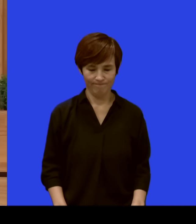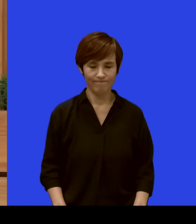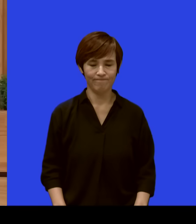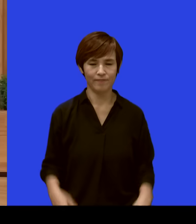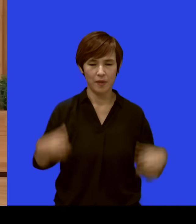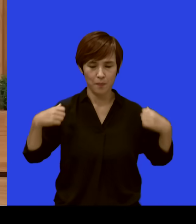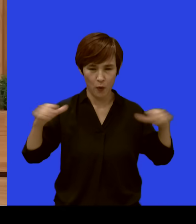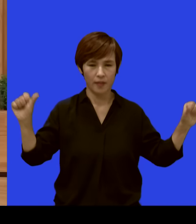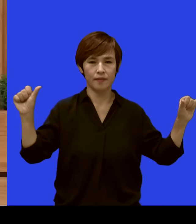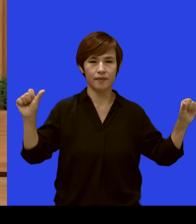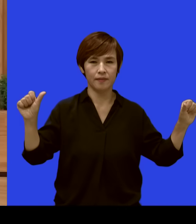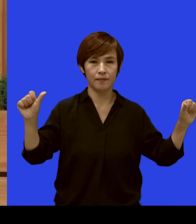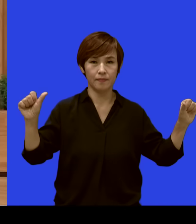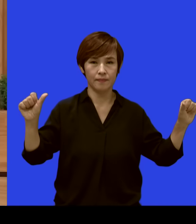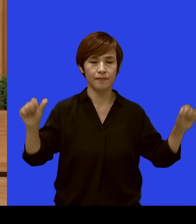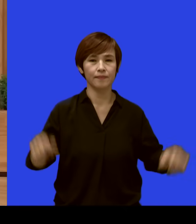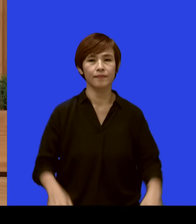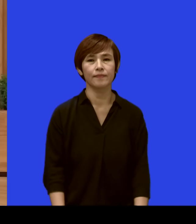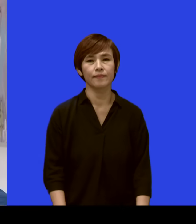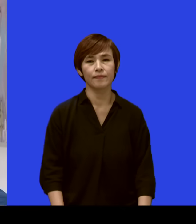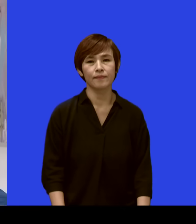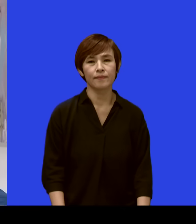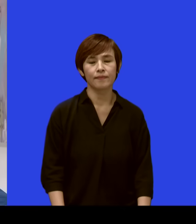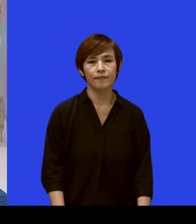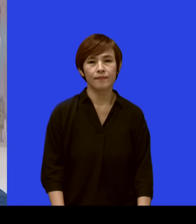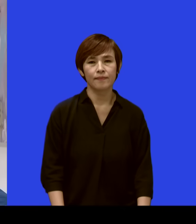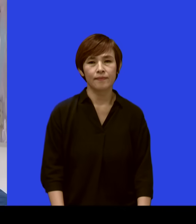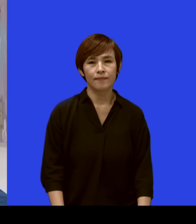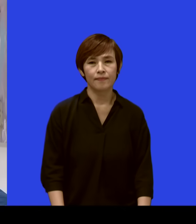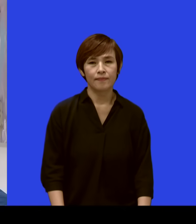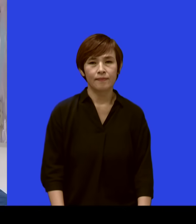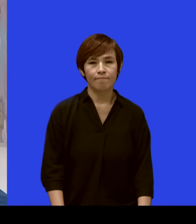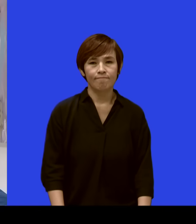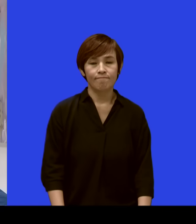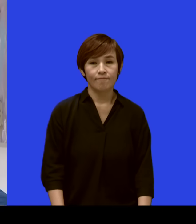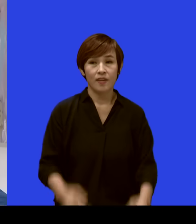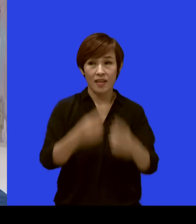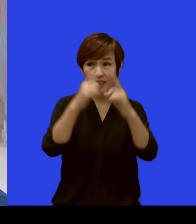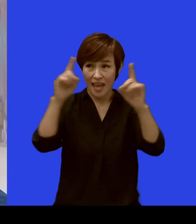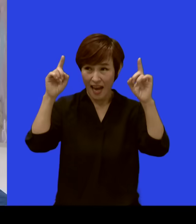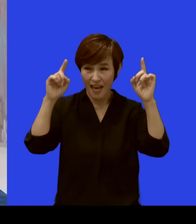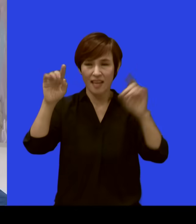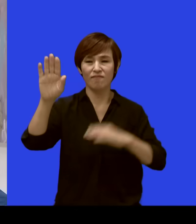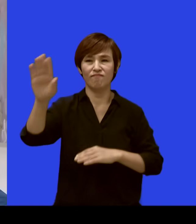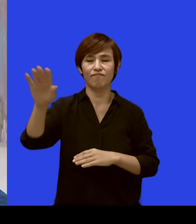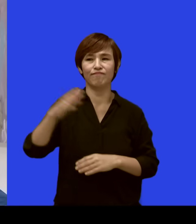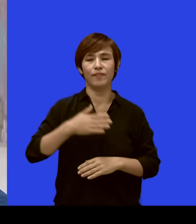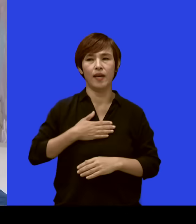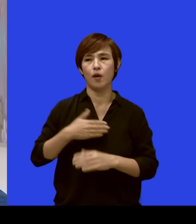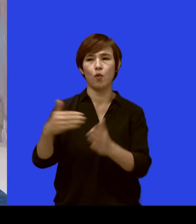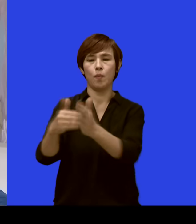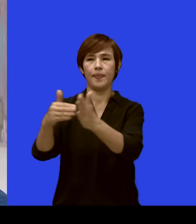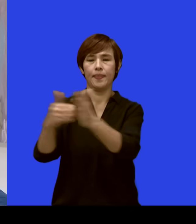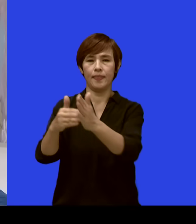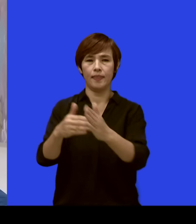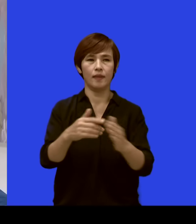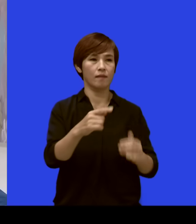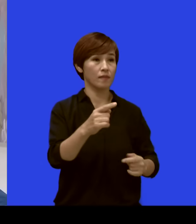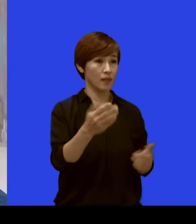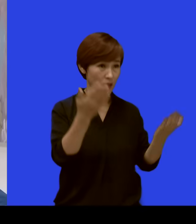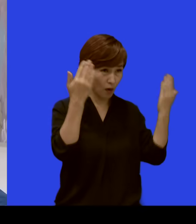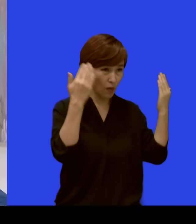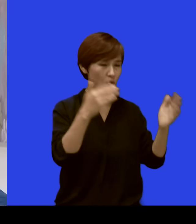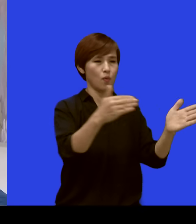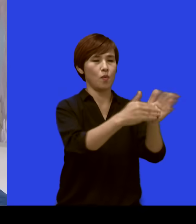내려놓겠다. 그리고 내려놨습니다. 그 해에 이제 두 대학에다가 여기까지만 강의하겠다. 그리고 제가 기독연구원